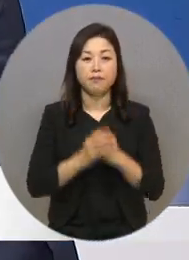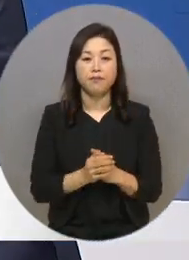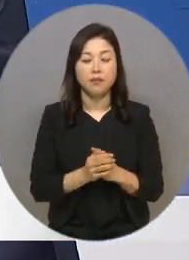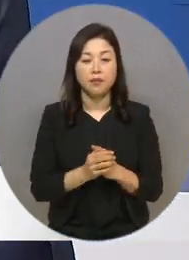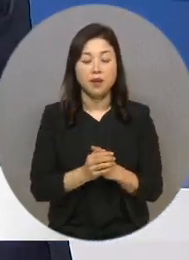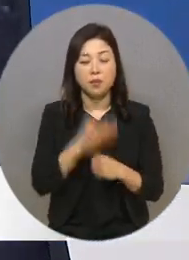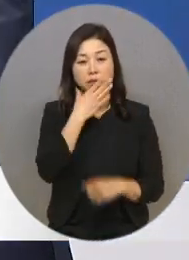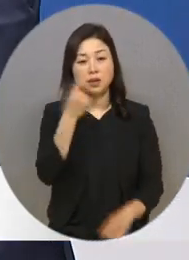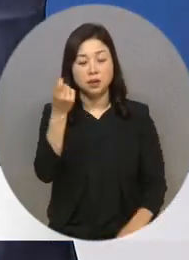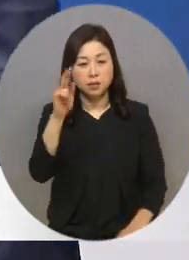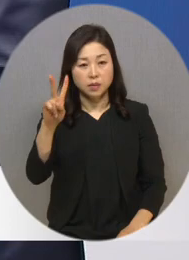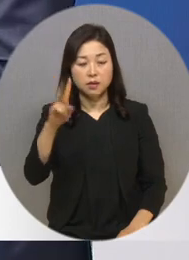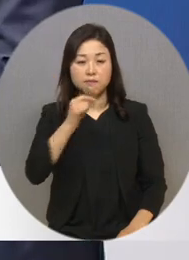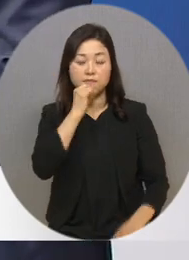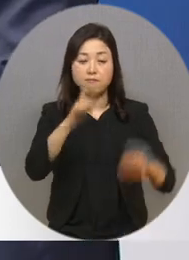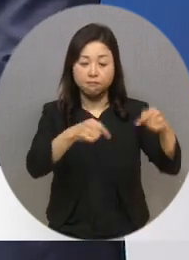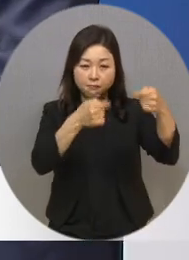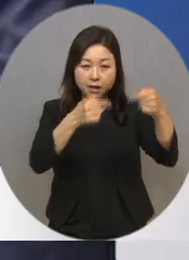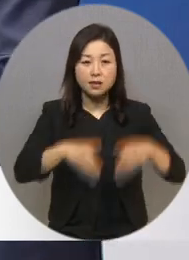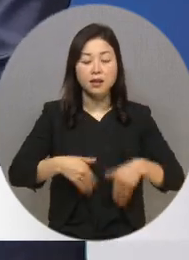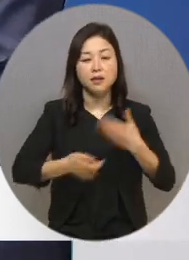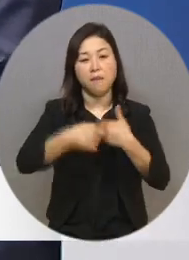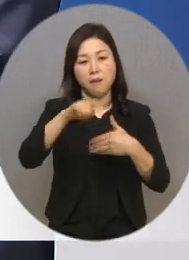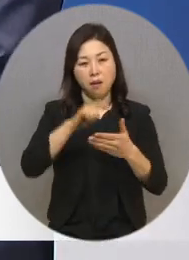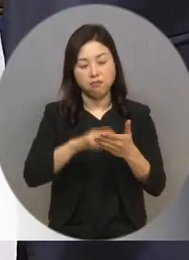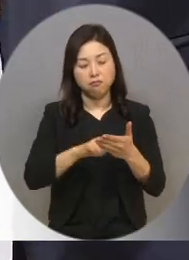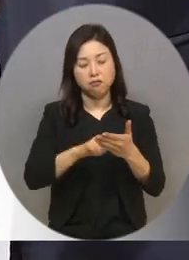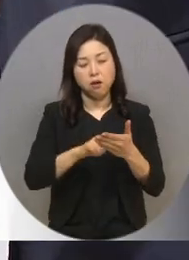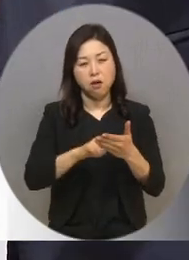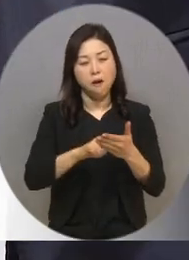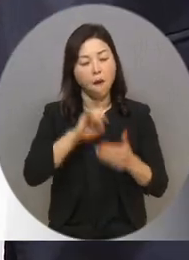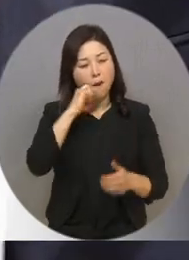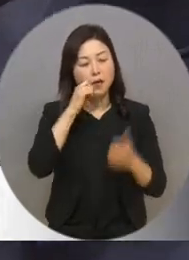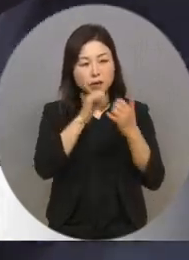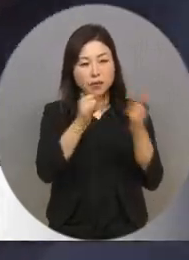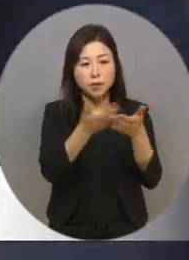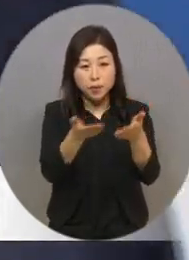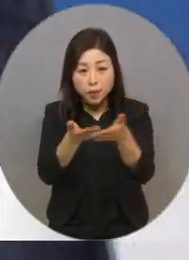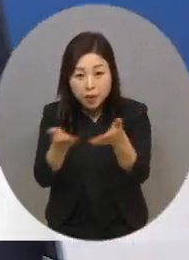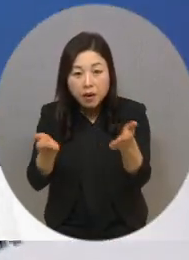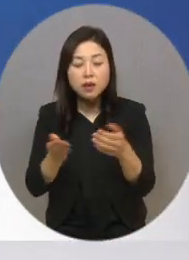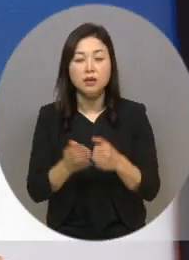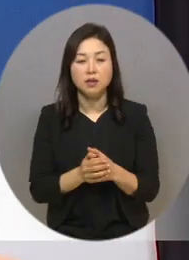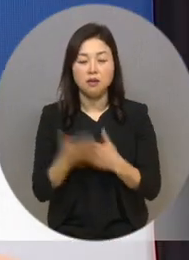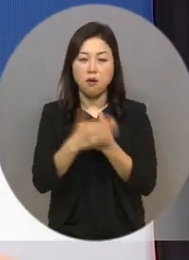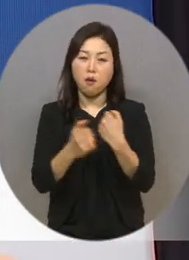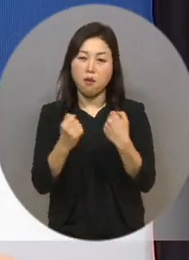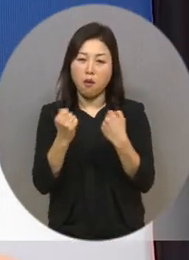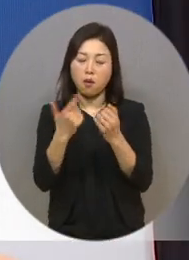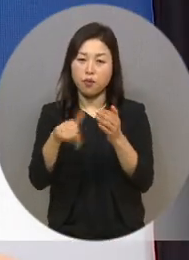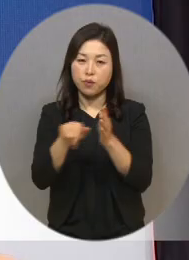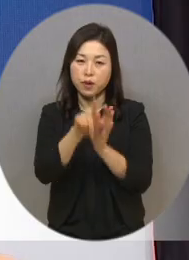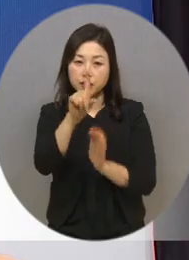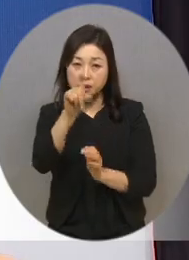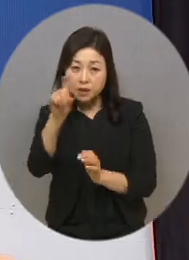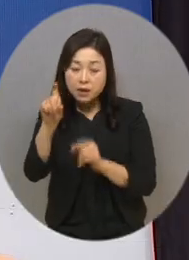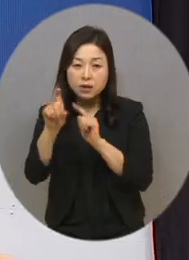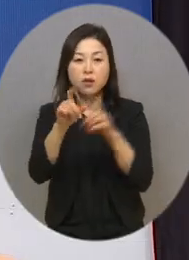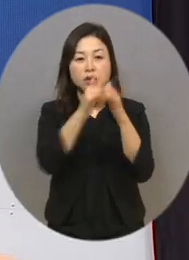따뜻한 마음을 소외계층과 나누기 위해 비디펌 m 바이오스페이 박스를 사회복지 협의회에